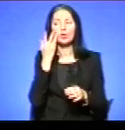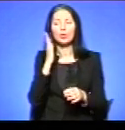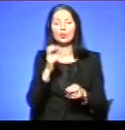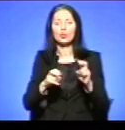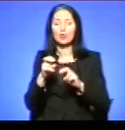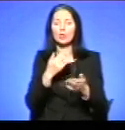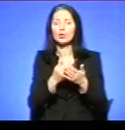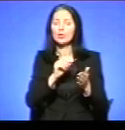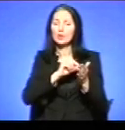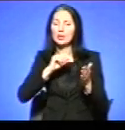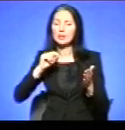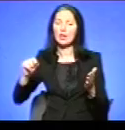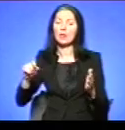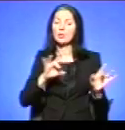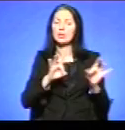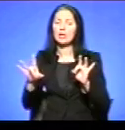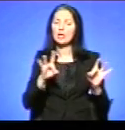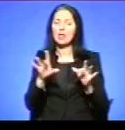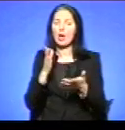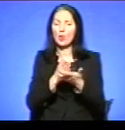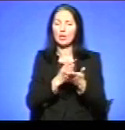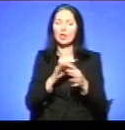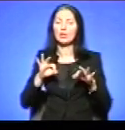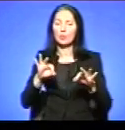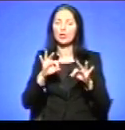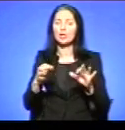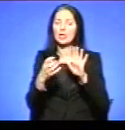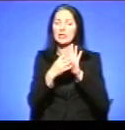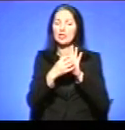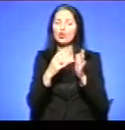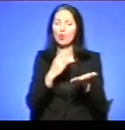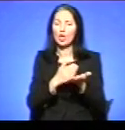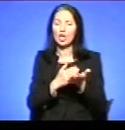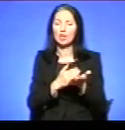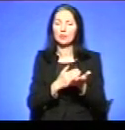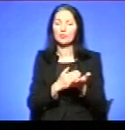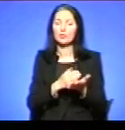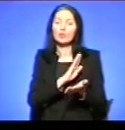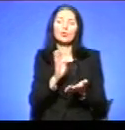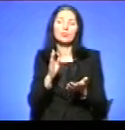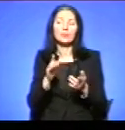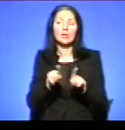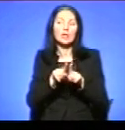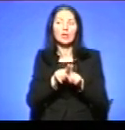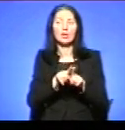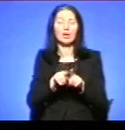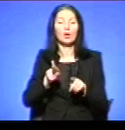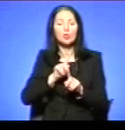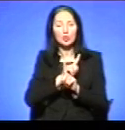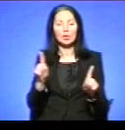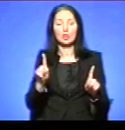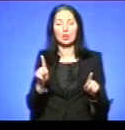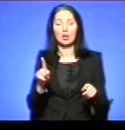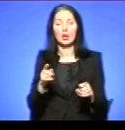якийсь надпис, можливо, якась реклама на автомобілі є, значок якийсь, не такий, як всіх. Ну, люба якась ознака,